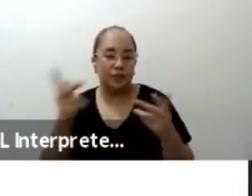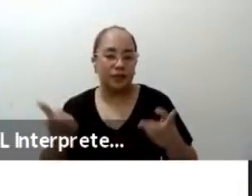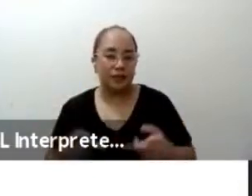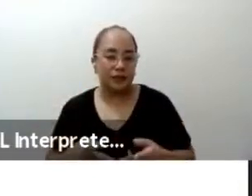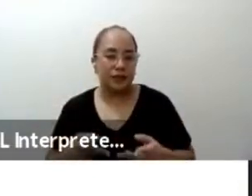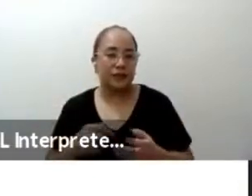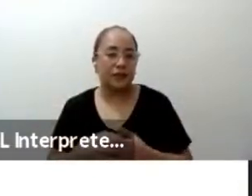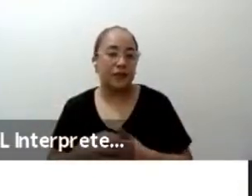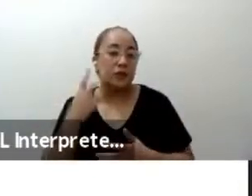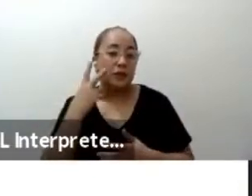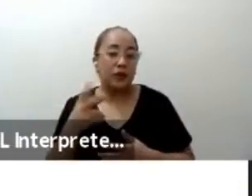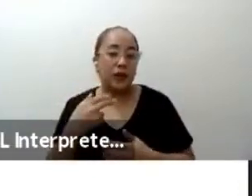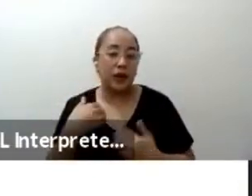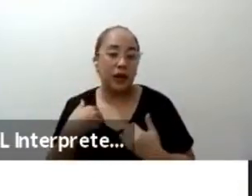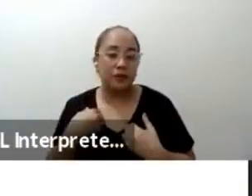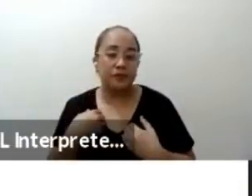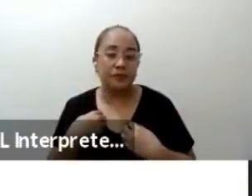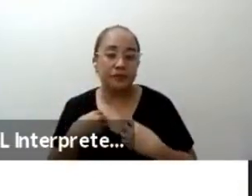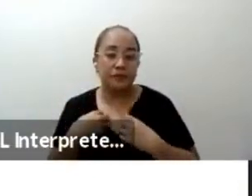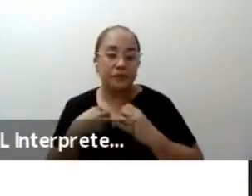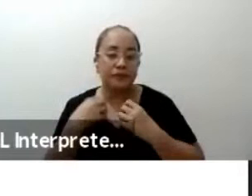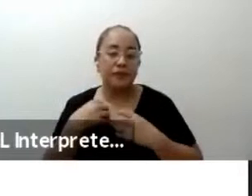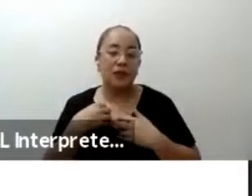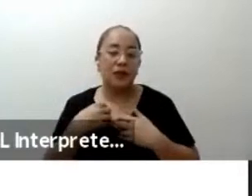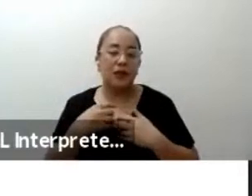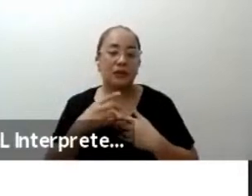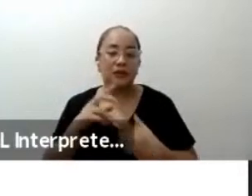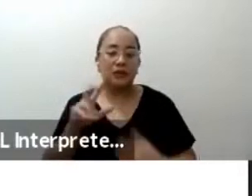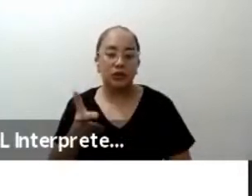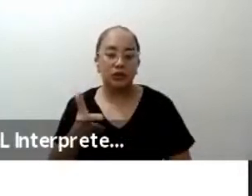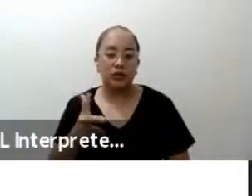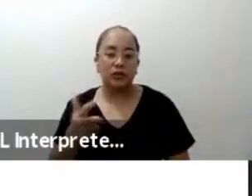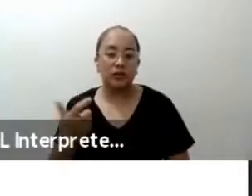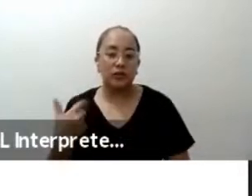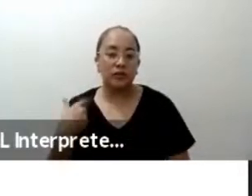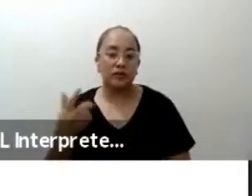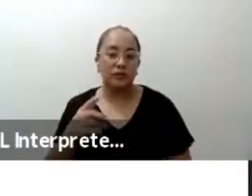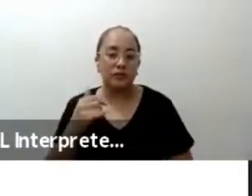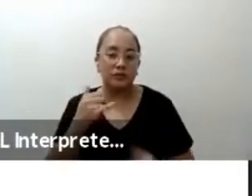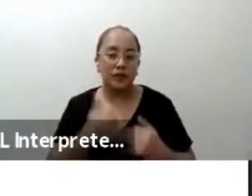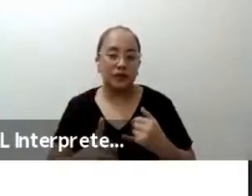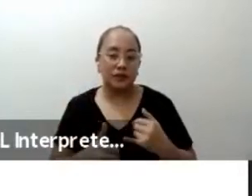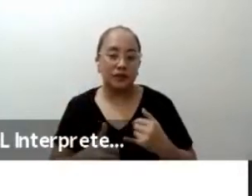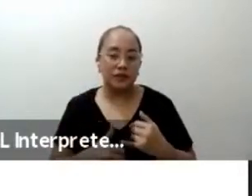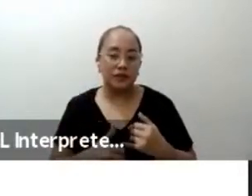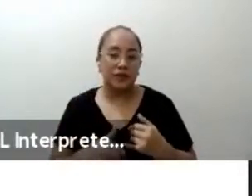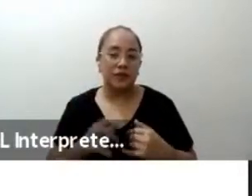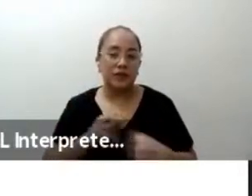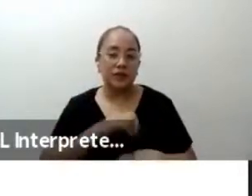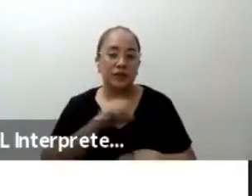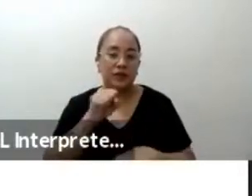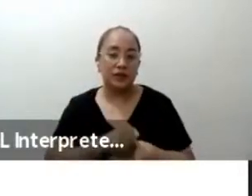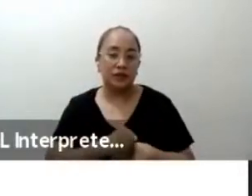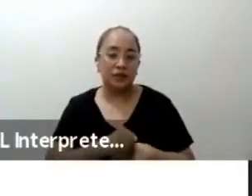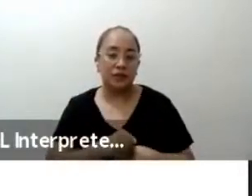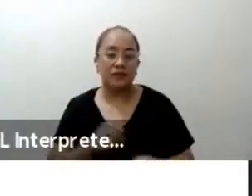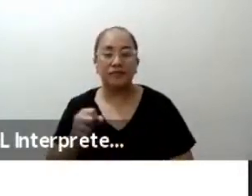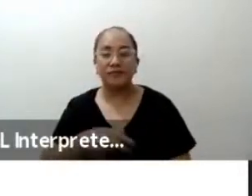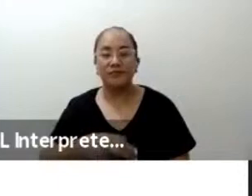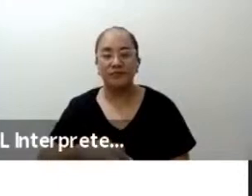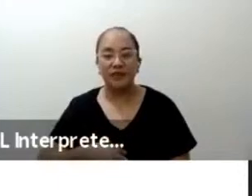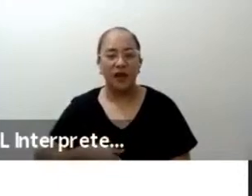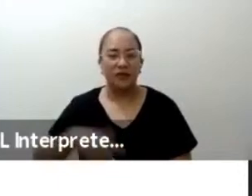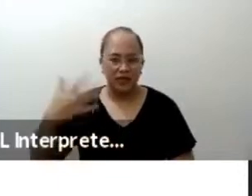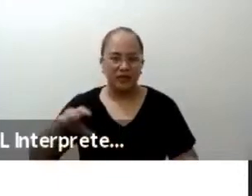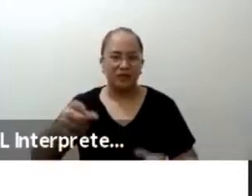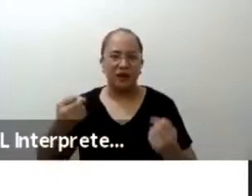At makikita natin na tayo ay pang-tatlo mula sa huli. Ang Singapore, ang pinakamarami